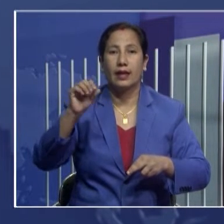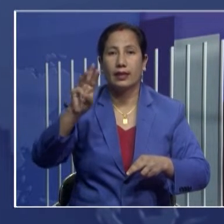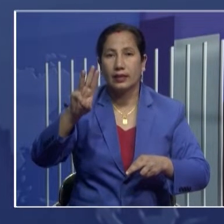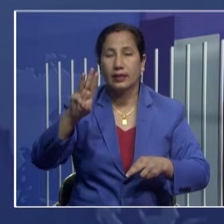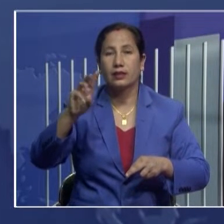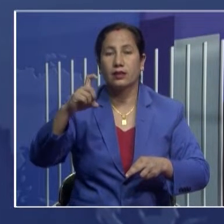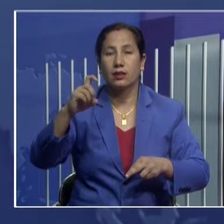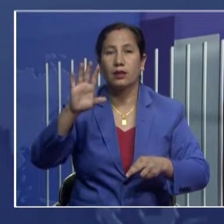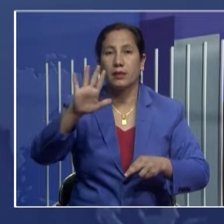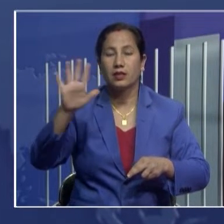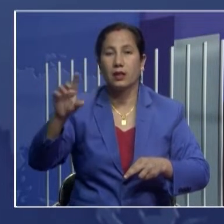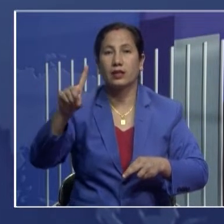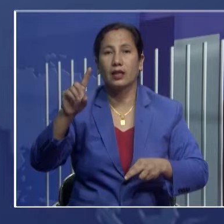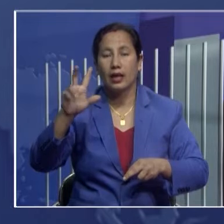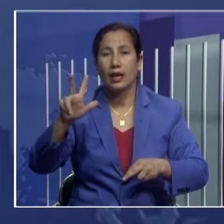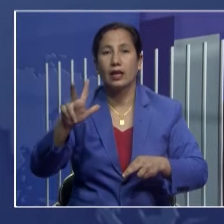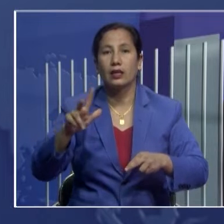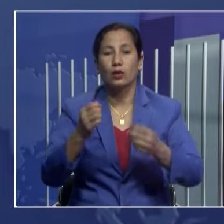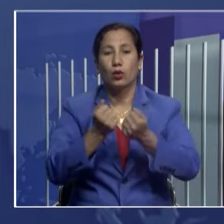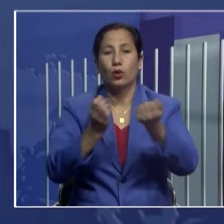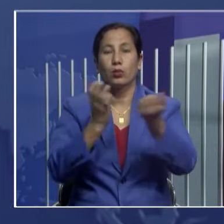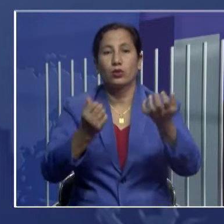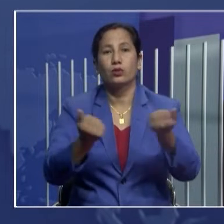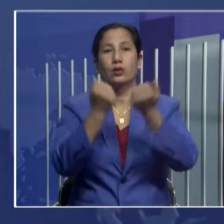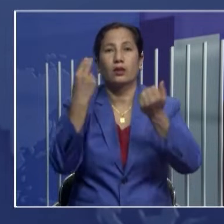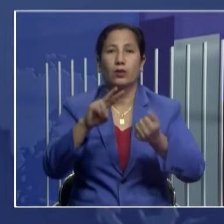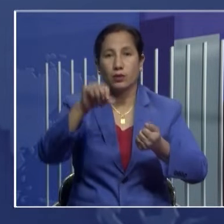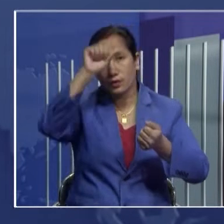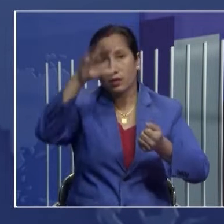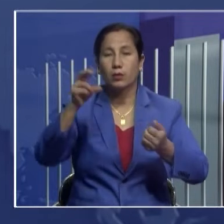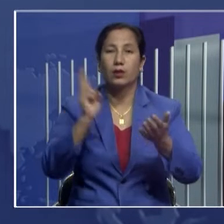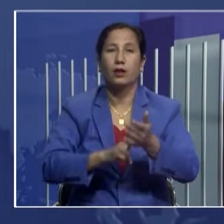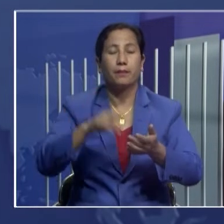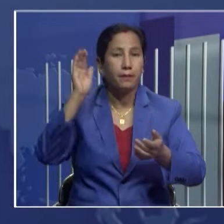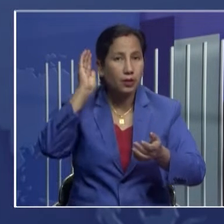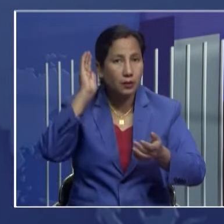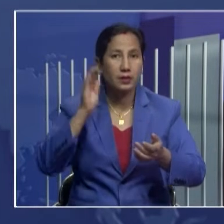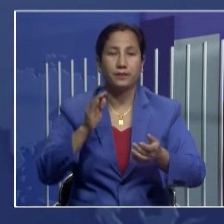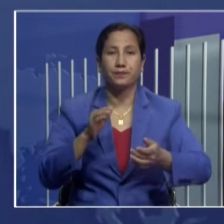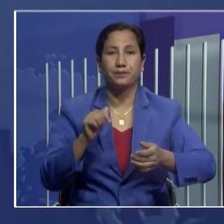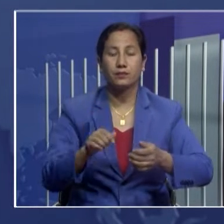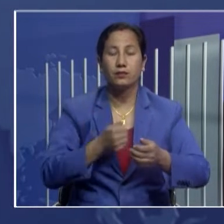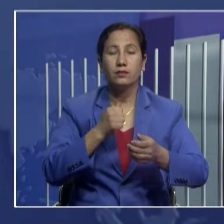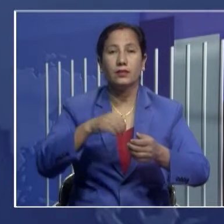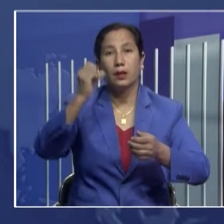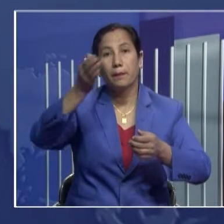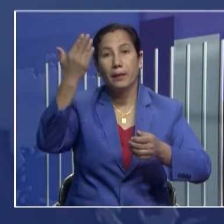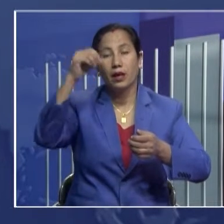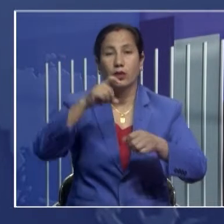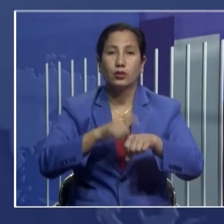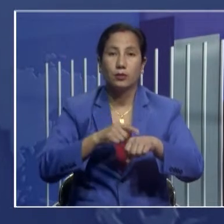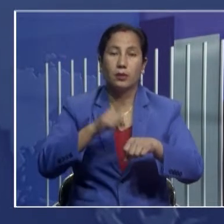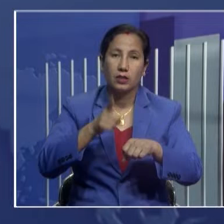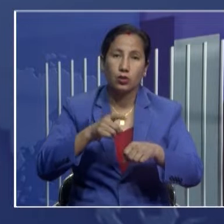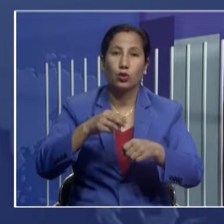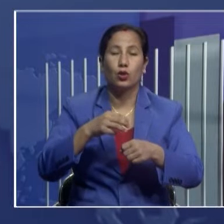9355518 नम्बरको बस दुर्घटनामा परेको जानकारी गराउँदै हुनुहुन्थ्यो। अब थप समाचार। परिस्थितिको पूर्वानुमान र समयमै